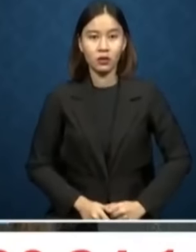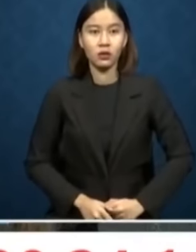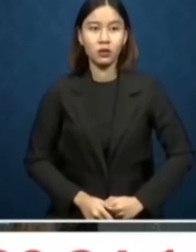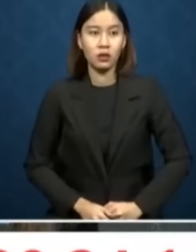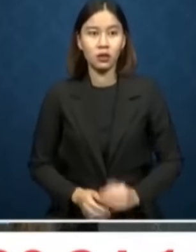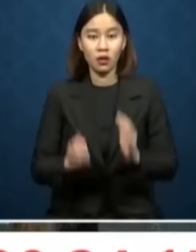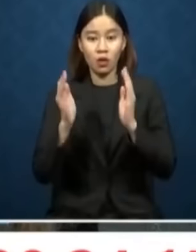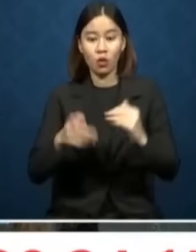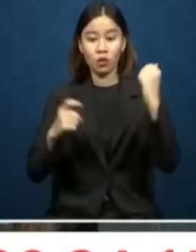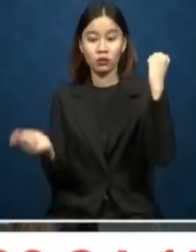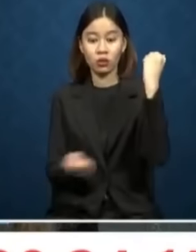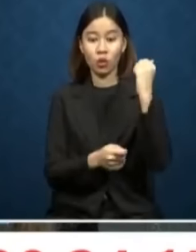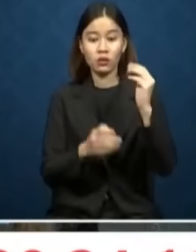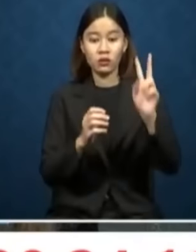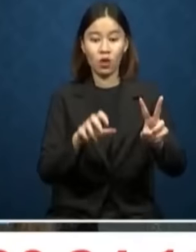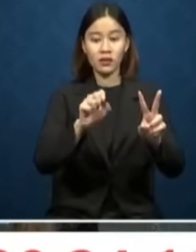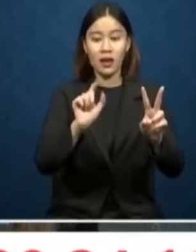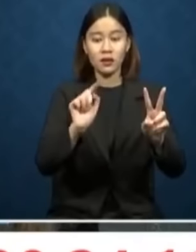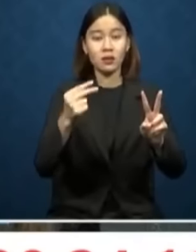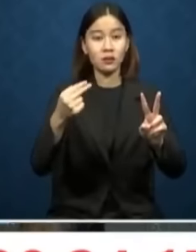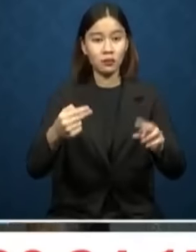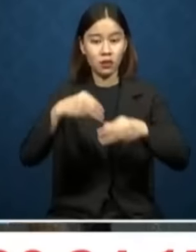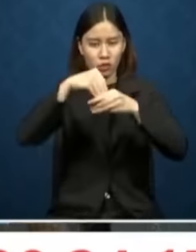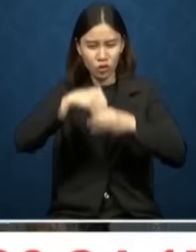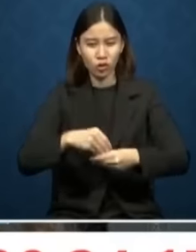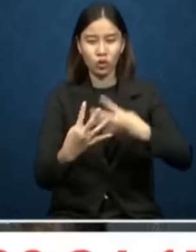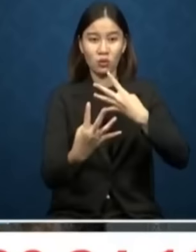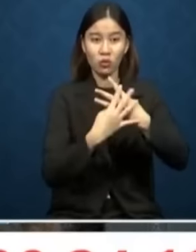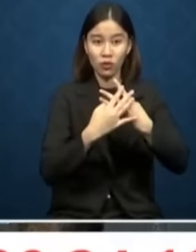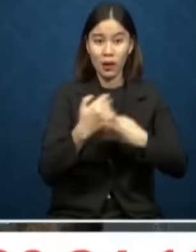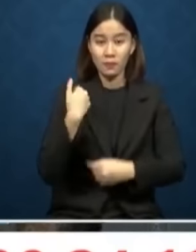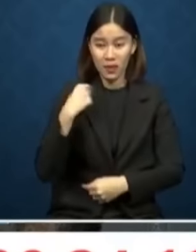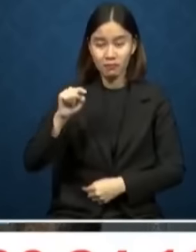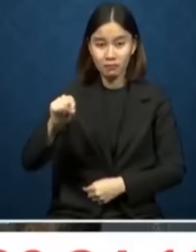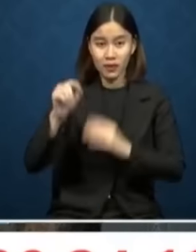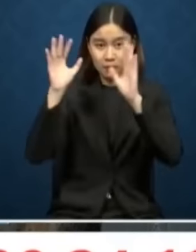นักโทษ 210,000 กว่าคนอยู่ในเรือนจำปัจจุบันได้รับแบบนี้ไหม